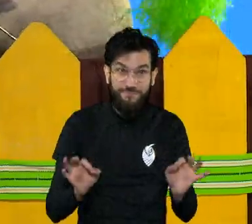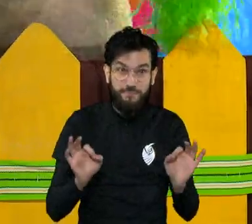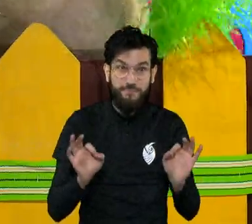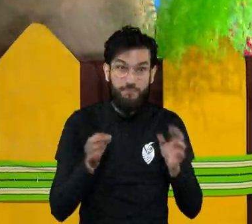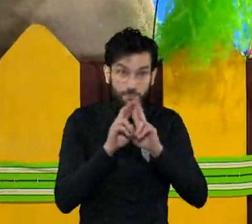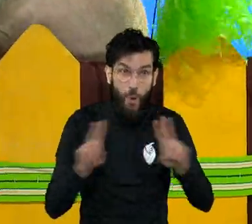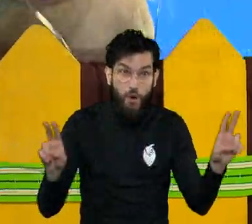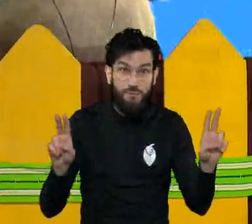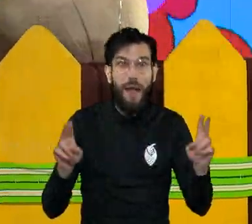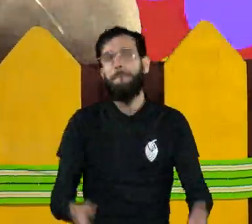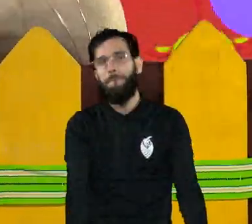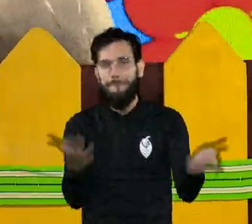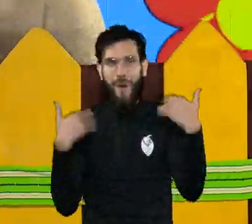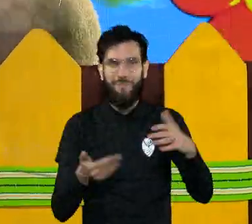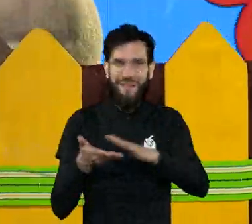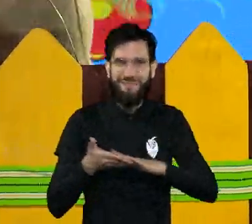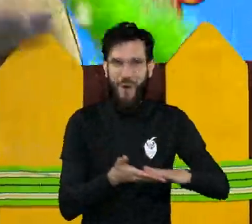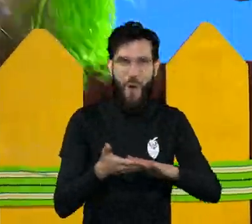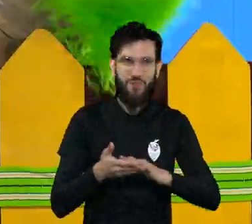to! Poďme na to všetci!